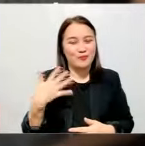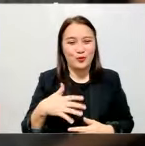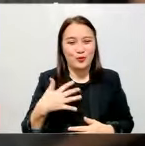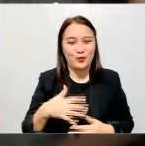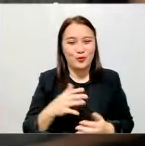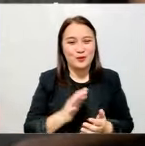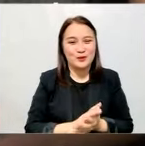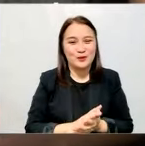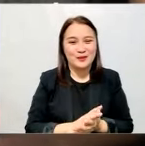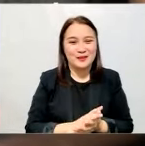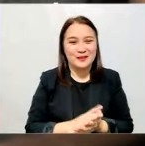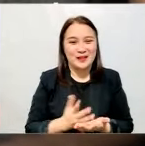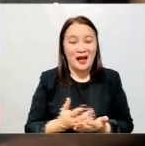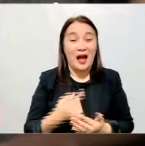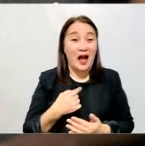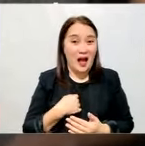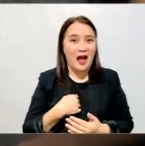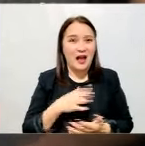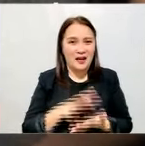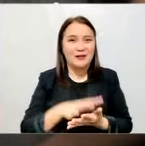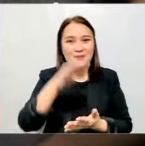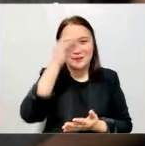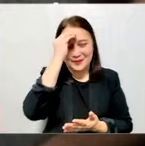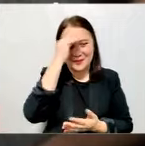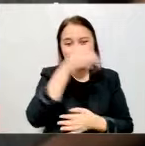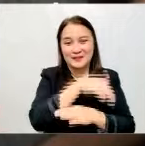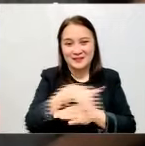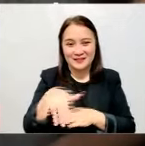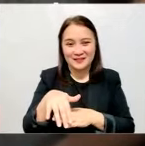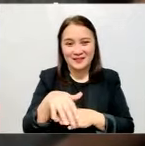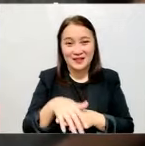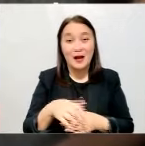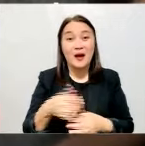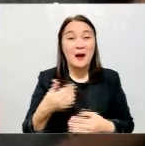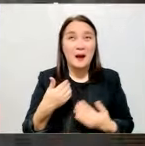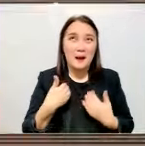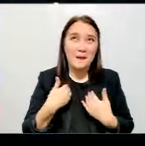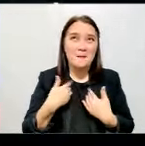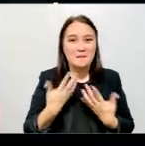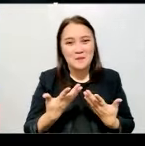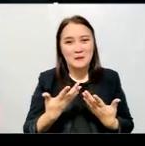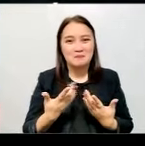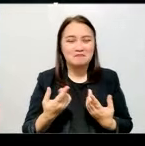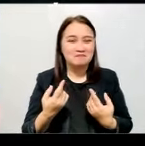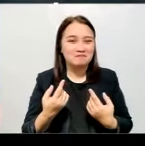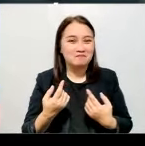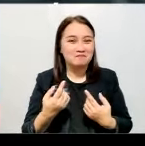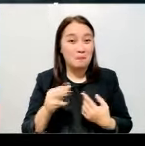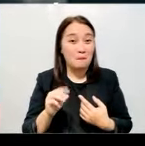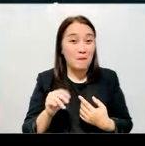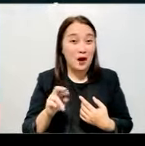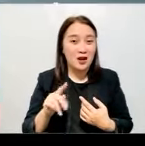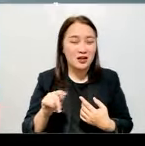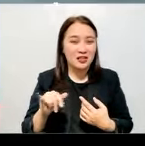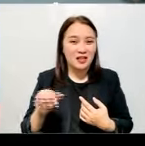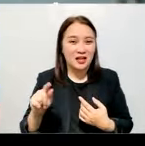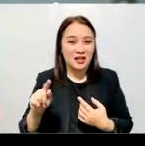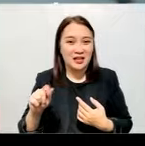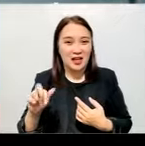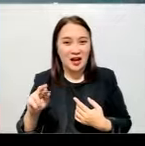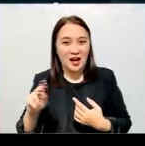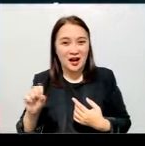And I also learned in that time, because I have a little bit of a martial arts background. Bukod sa mga